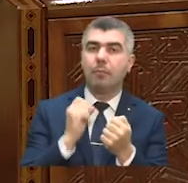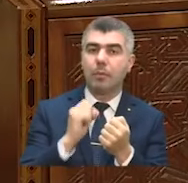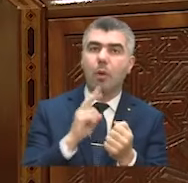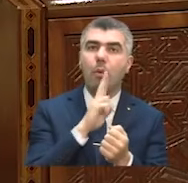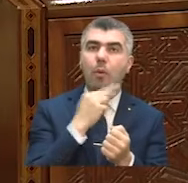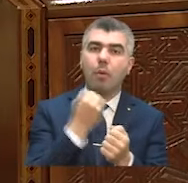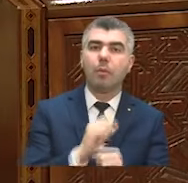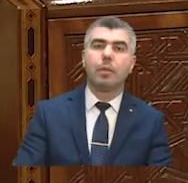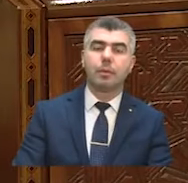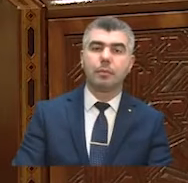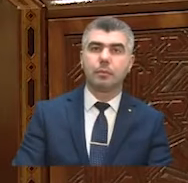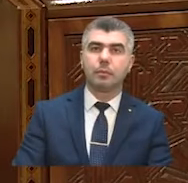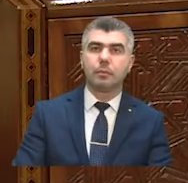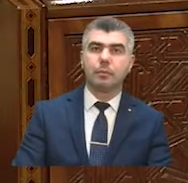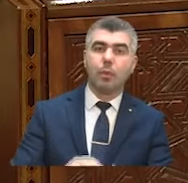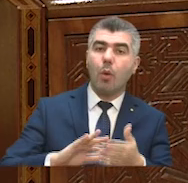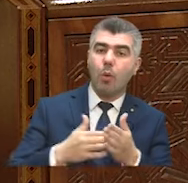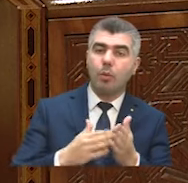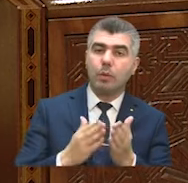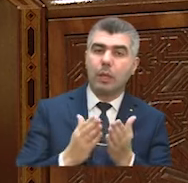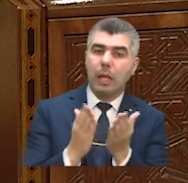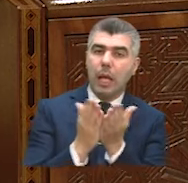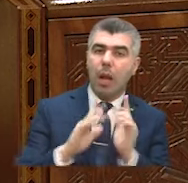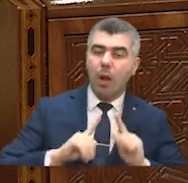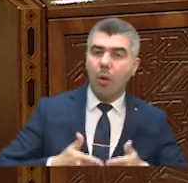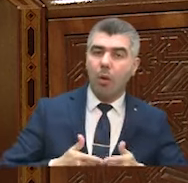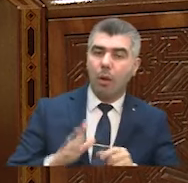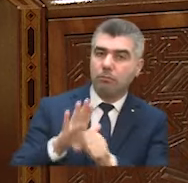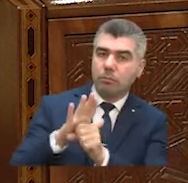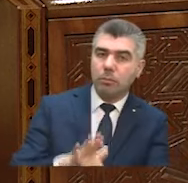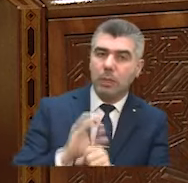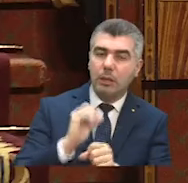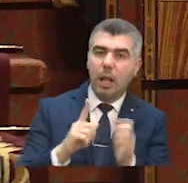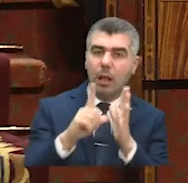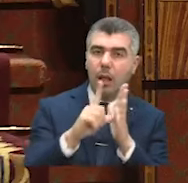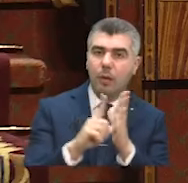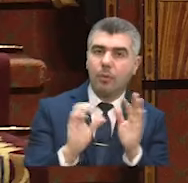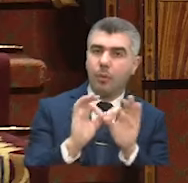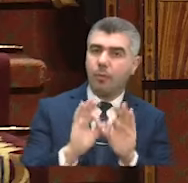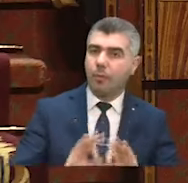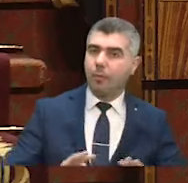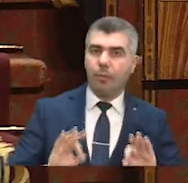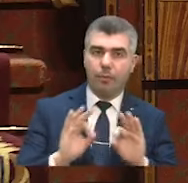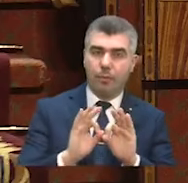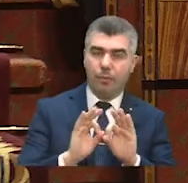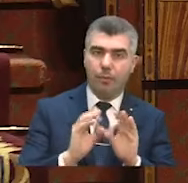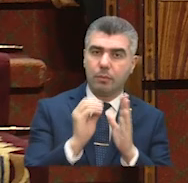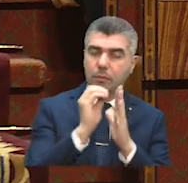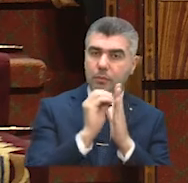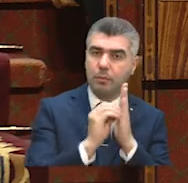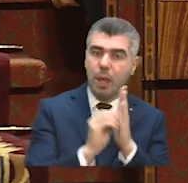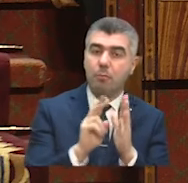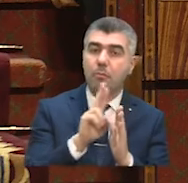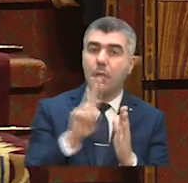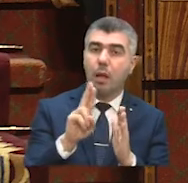حكومتكم اساتم كثيرا للتعليم بابطال مقتضيات القانون الاطار الذي اوصى جلاله